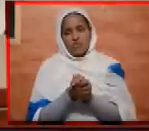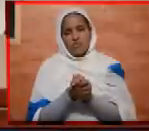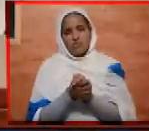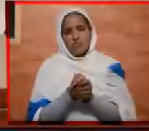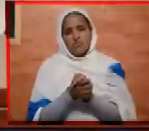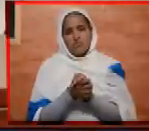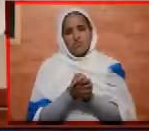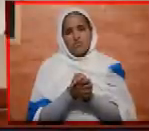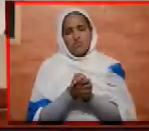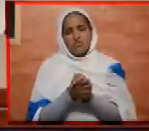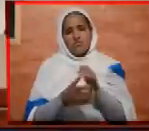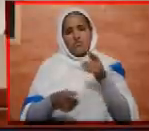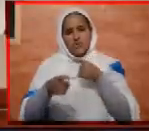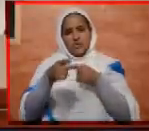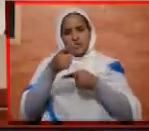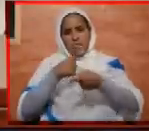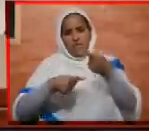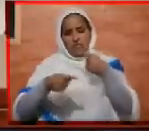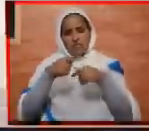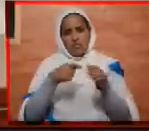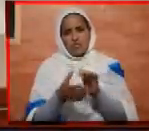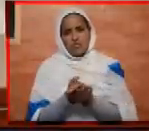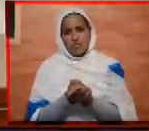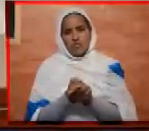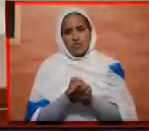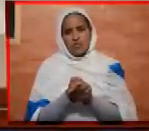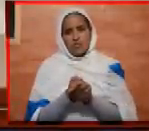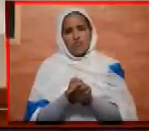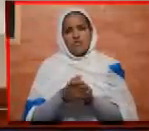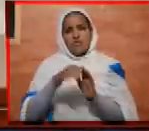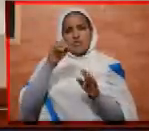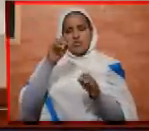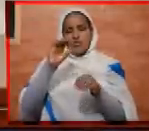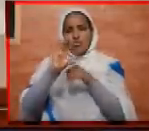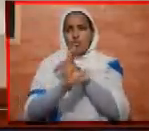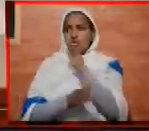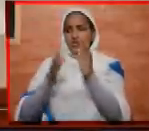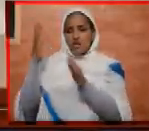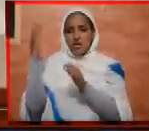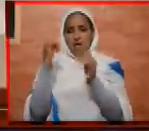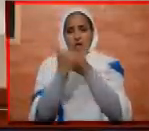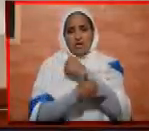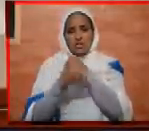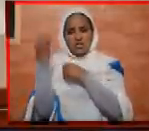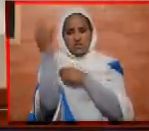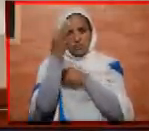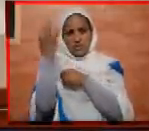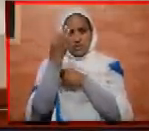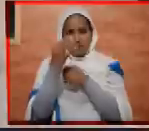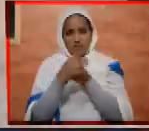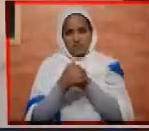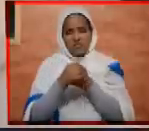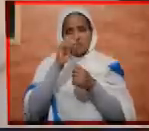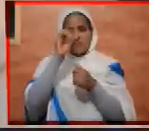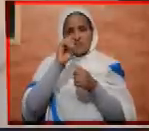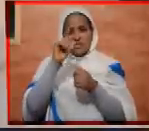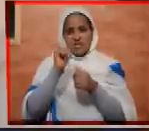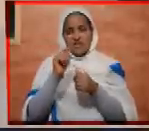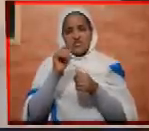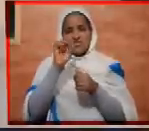ቤተልሔም የድጓ ምስክር ጉባኤ ቤት ነው የመጣሁት። መርጌታ መዝገብ ስርዓት ይባላለሁ። ሳስተምርበት